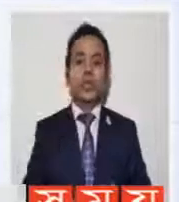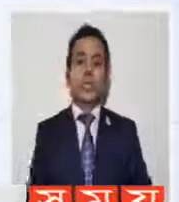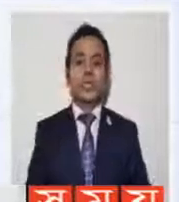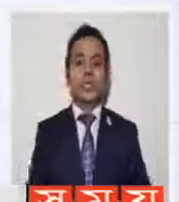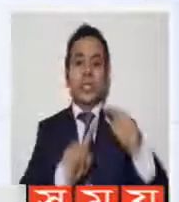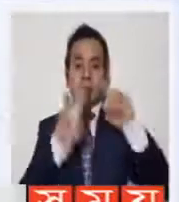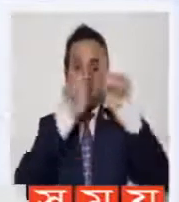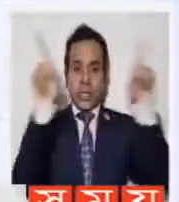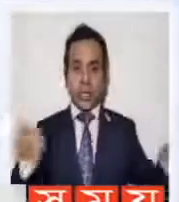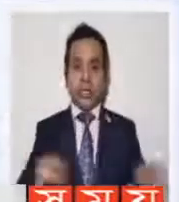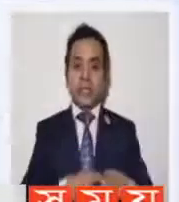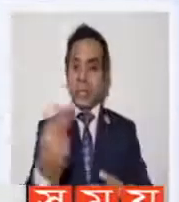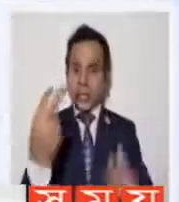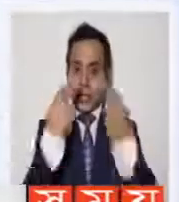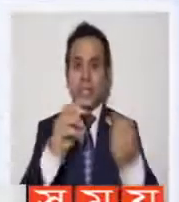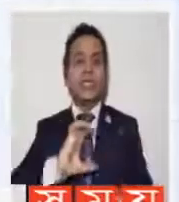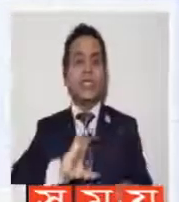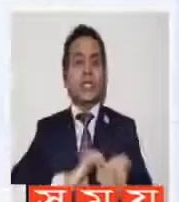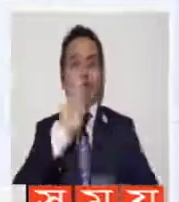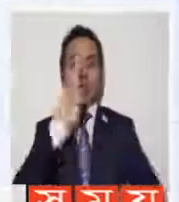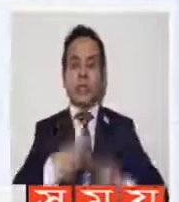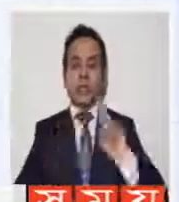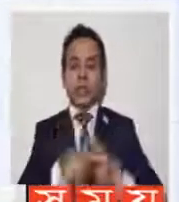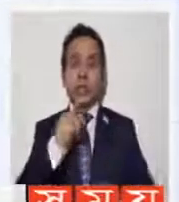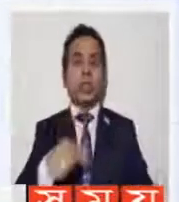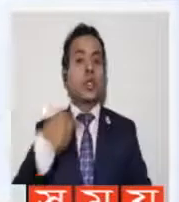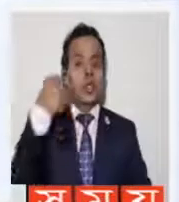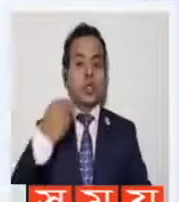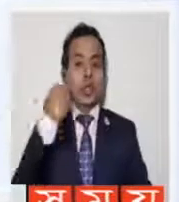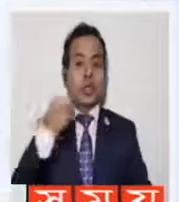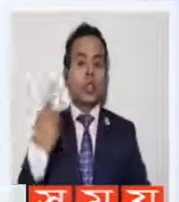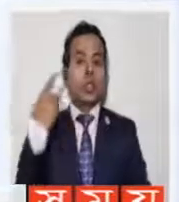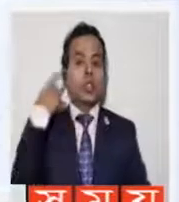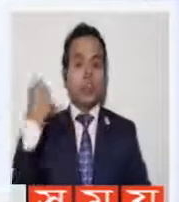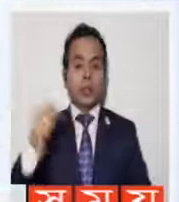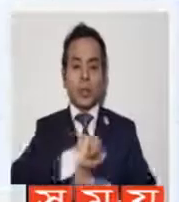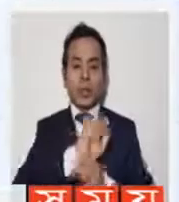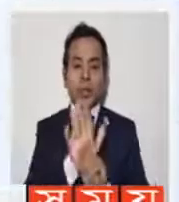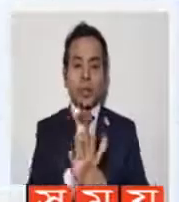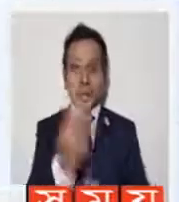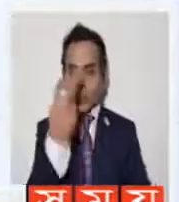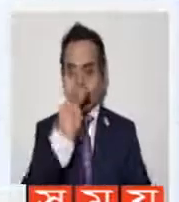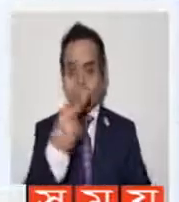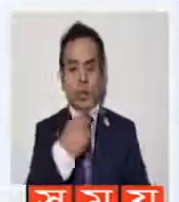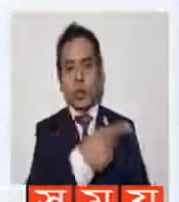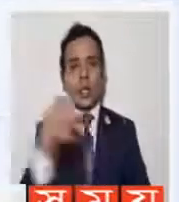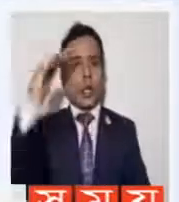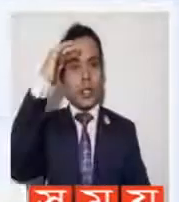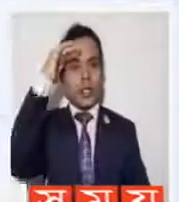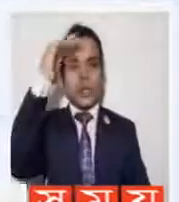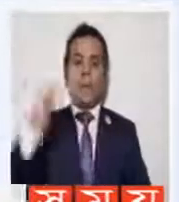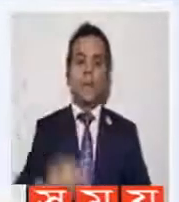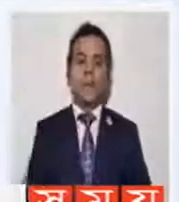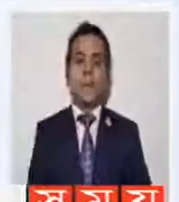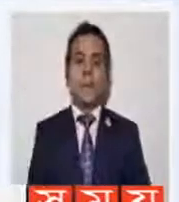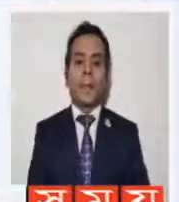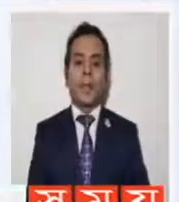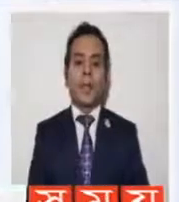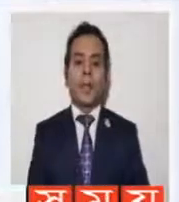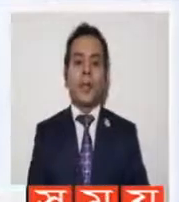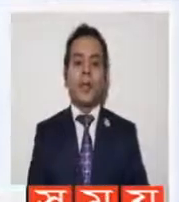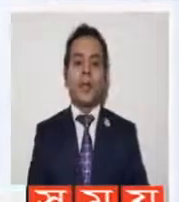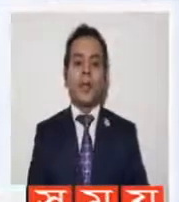सम्मानित दर्शक श्रोताबृंद, प्रिय देशवासी एवं प्रवासी बांग्लादेशी जरा स्वास्थ्य अधिदप्तर